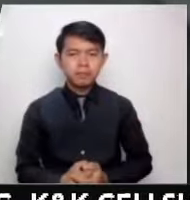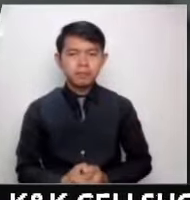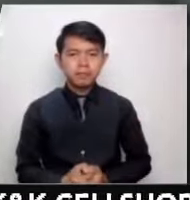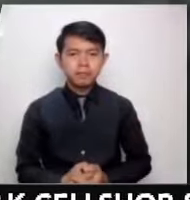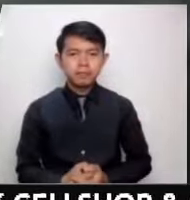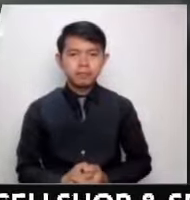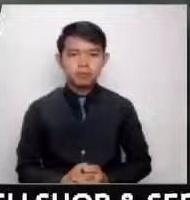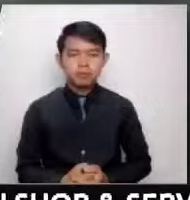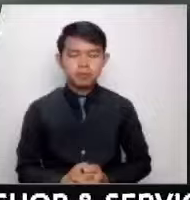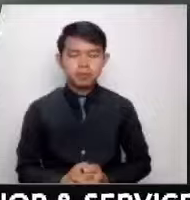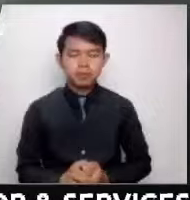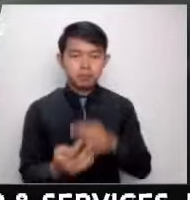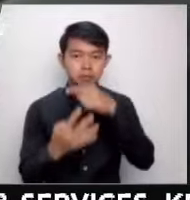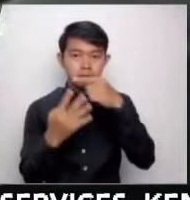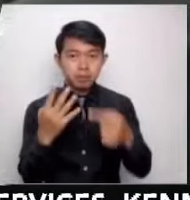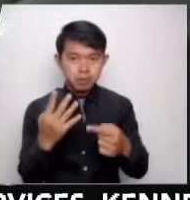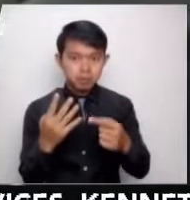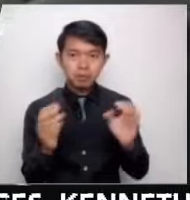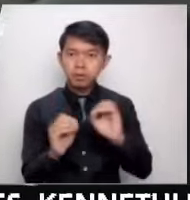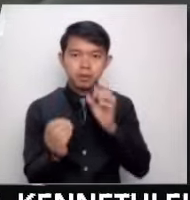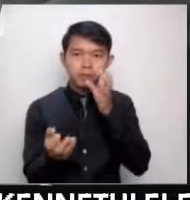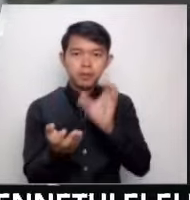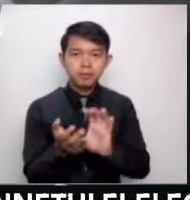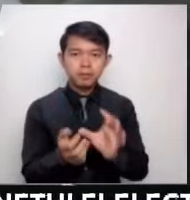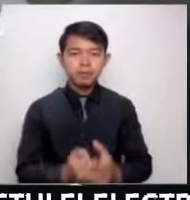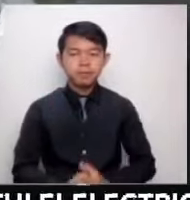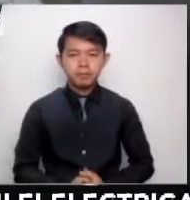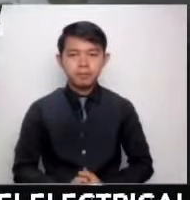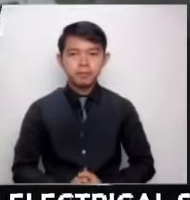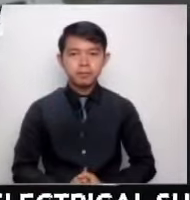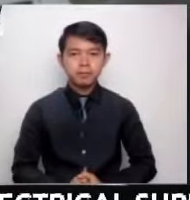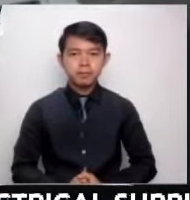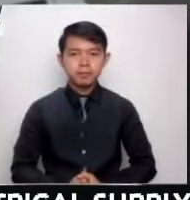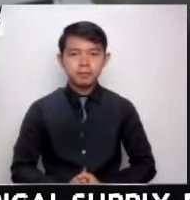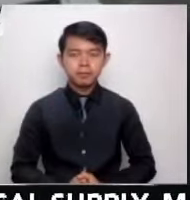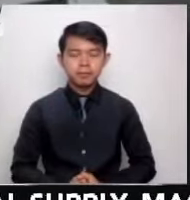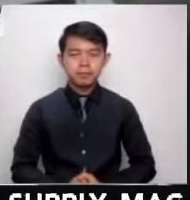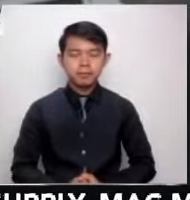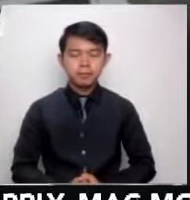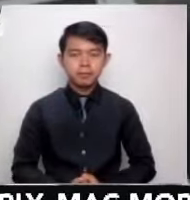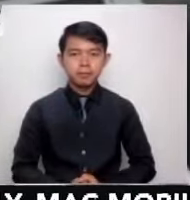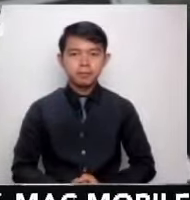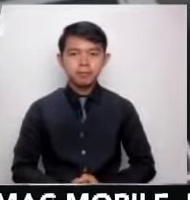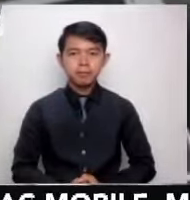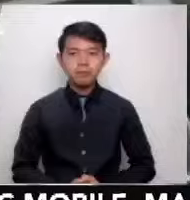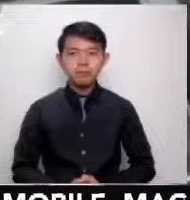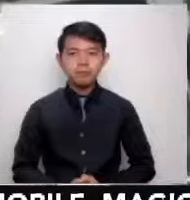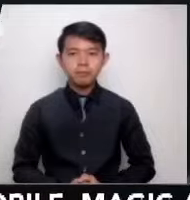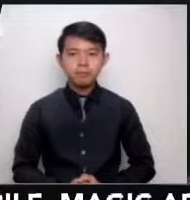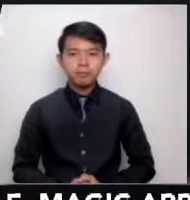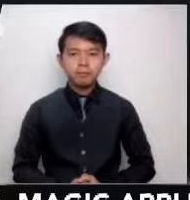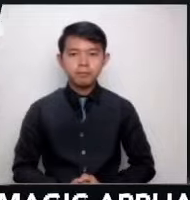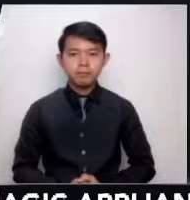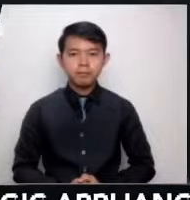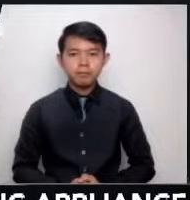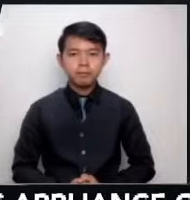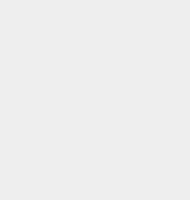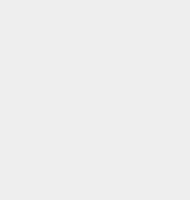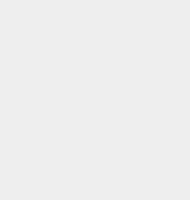nahuli. Alan Domingo ng GMA Regional TV, nagbabalita para sa GMA Integrated News.